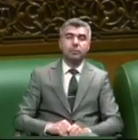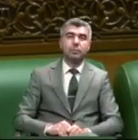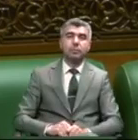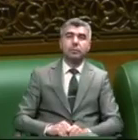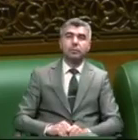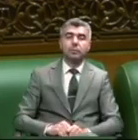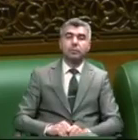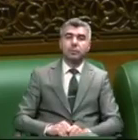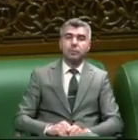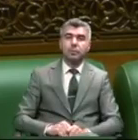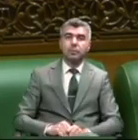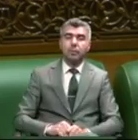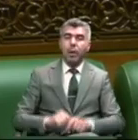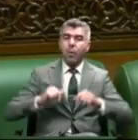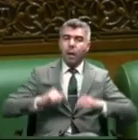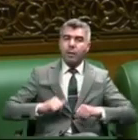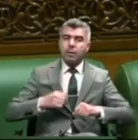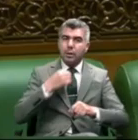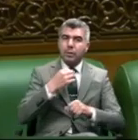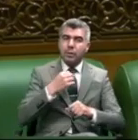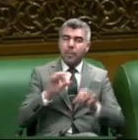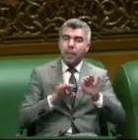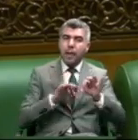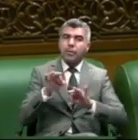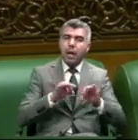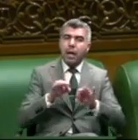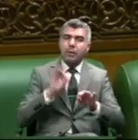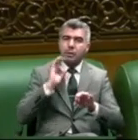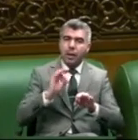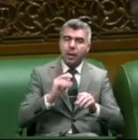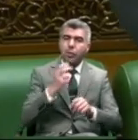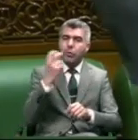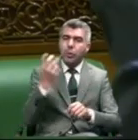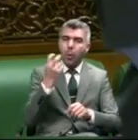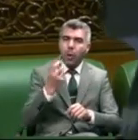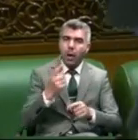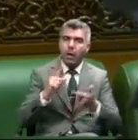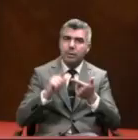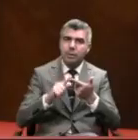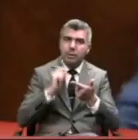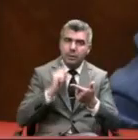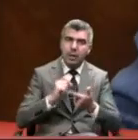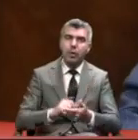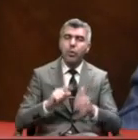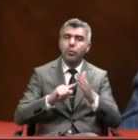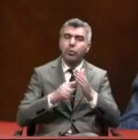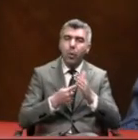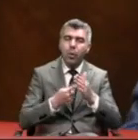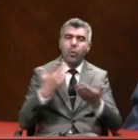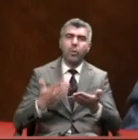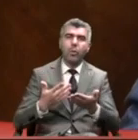السيد الوزير هضرتو كذلك على الاجراءات اللي درتوه في القضيه ديال السياحه القضيه ديال الضوء والقضيه ديال